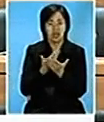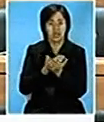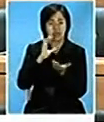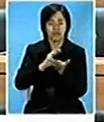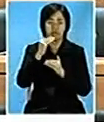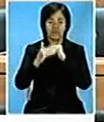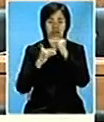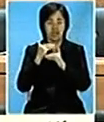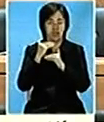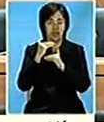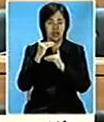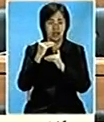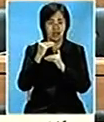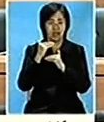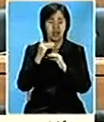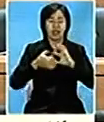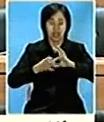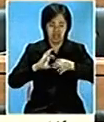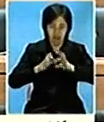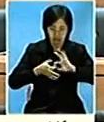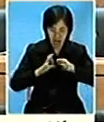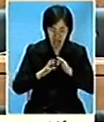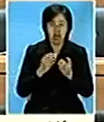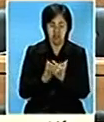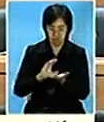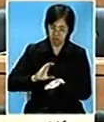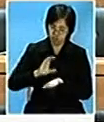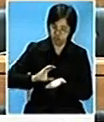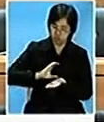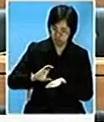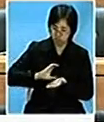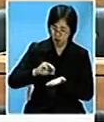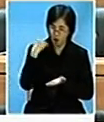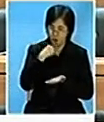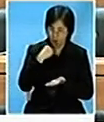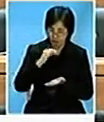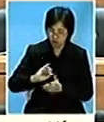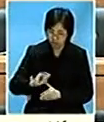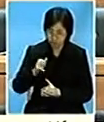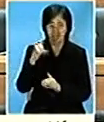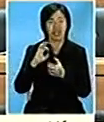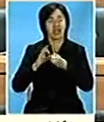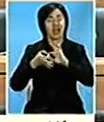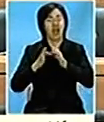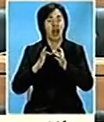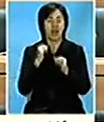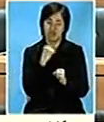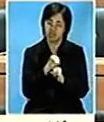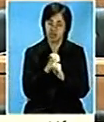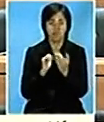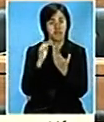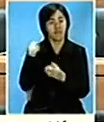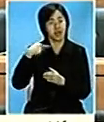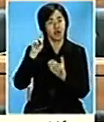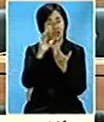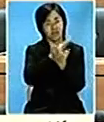าศักยภาพศักยภาพของนักกีฬาอย่างเต็มที่ผมเชื่อว่าสิ่งเหล่านี้ท่านจะได้สร้างบุญให้กับประเทศชาติจะท